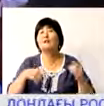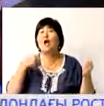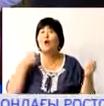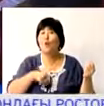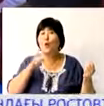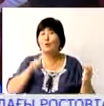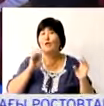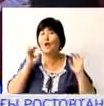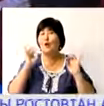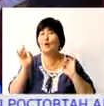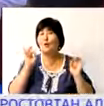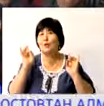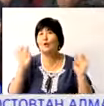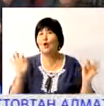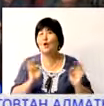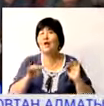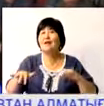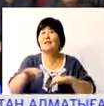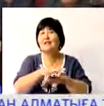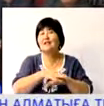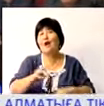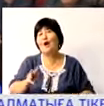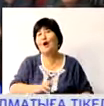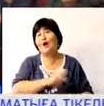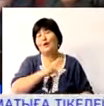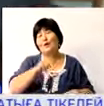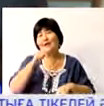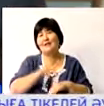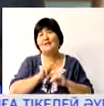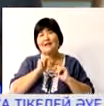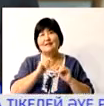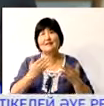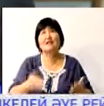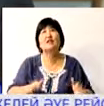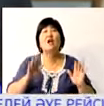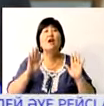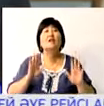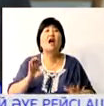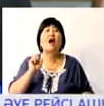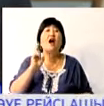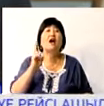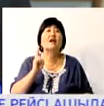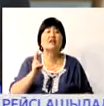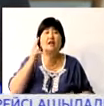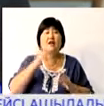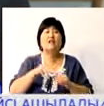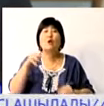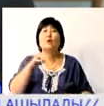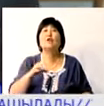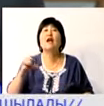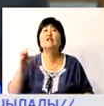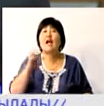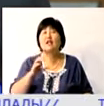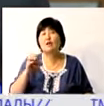домбырашылары күмбірлете күй төгіп, жиналғандарға рухани әсер сыйлады. Жергілікті ақын ағамыз Мұхтар